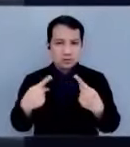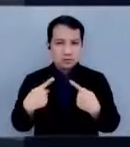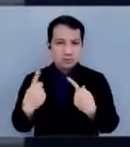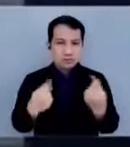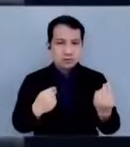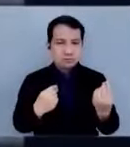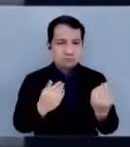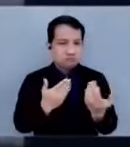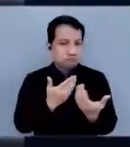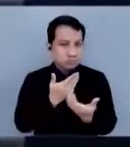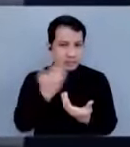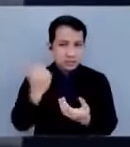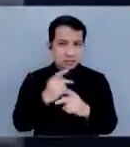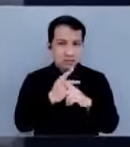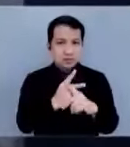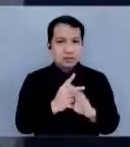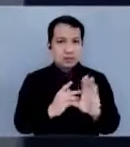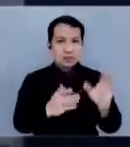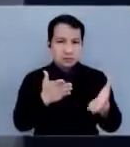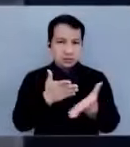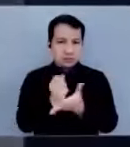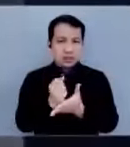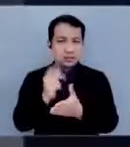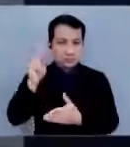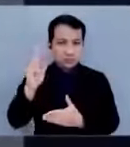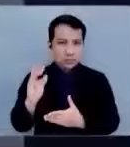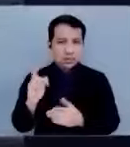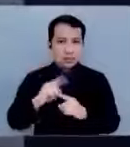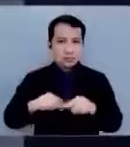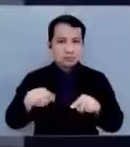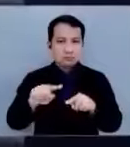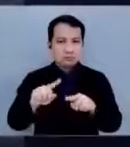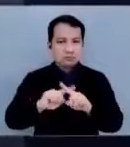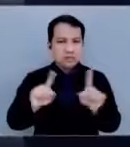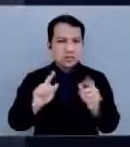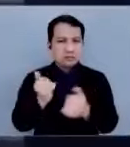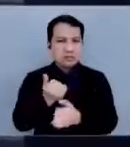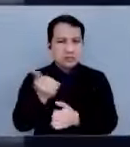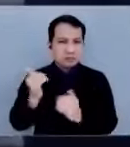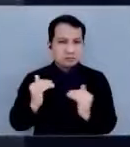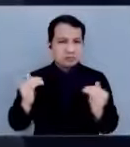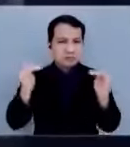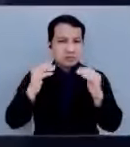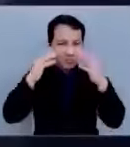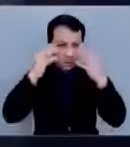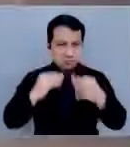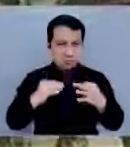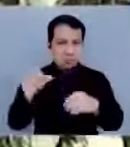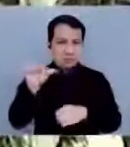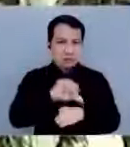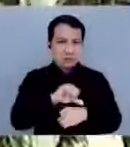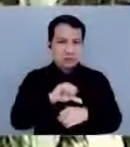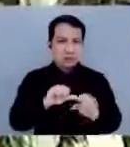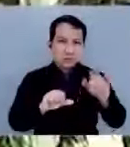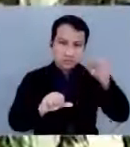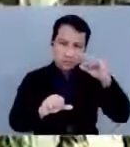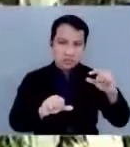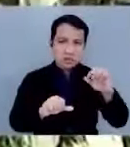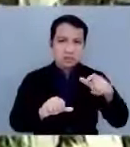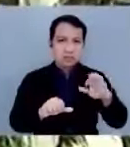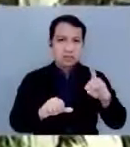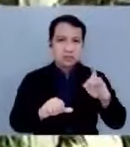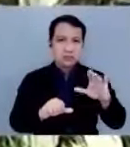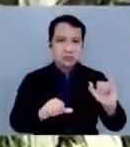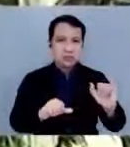lahat para protektahan ang karapatan ng pastor. Pero may ilang makapangyarihan daw na desididong pabagsakin si Quiboloy. Kahapon, inanunsyo